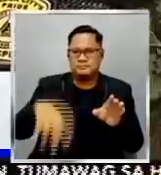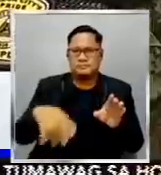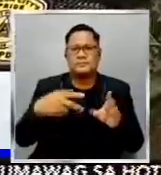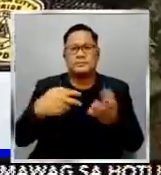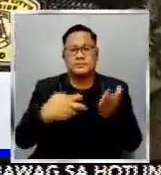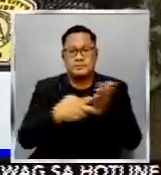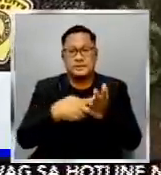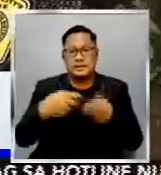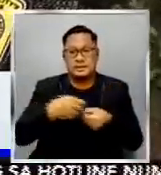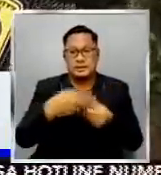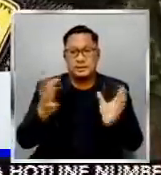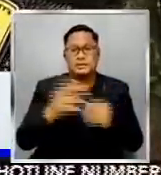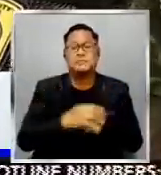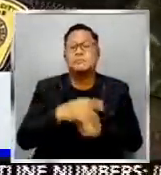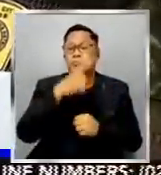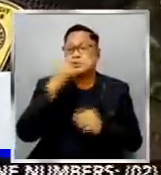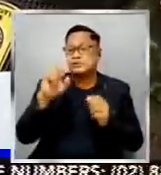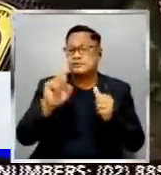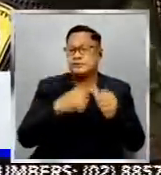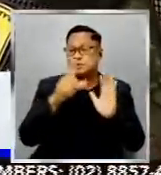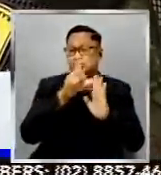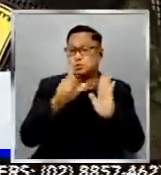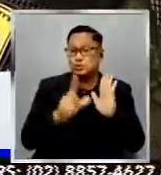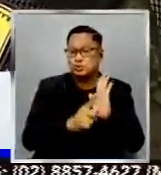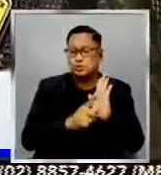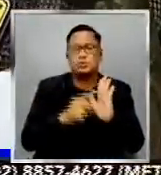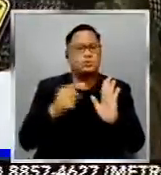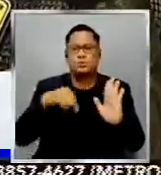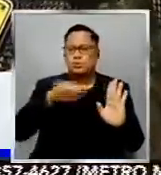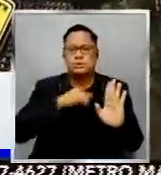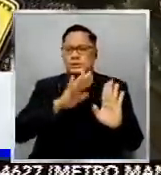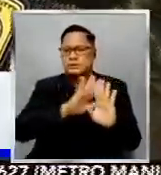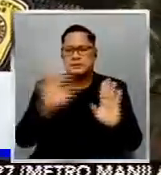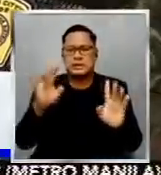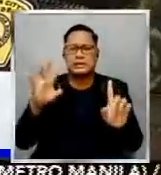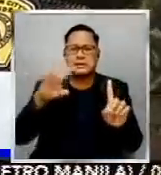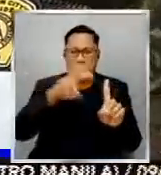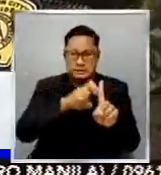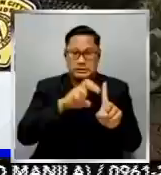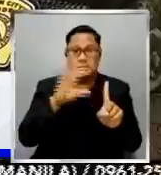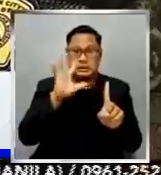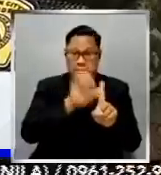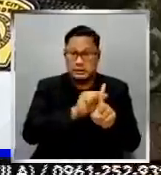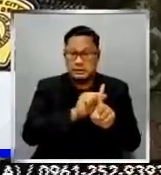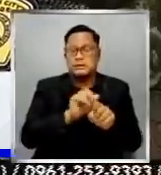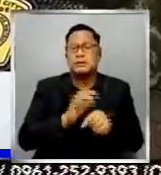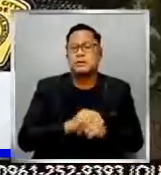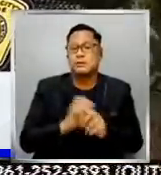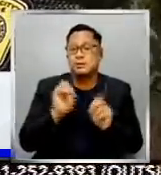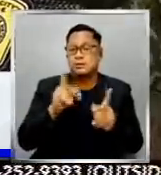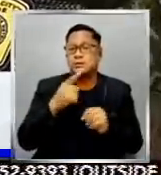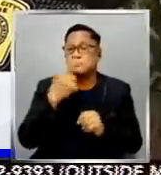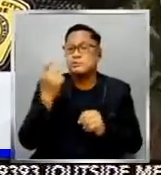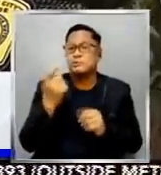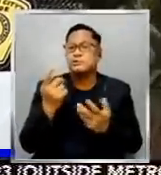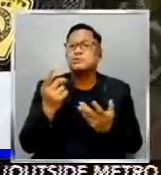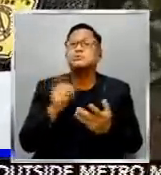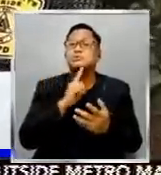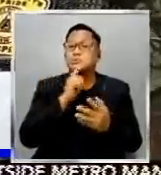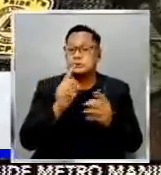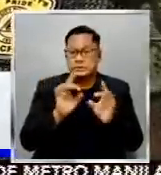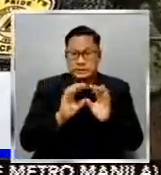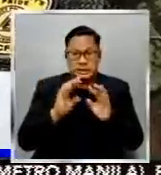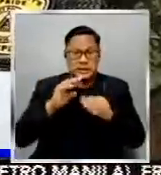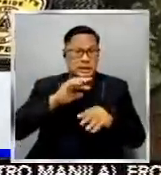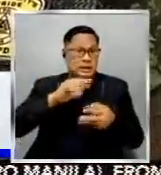ordinansa, una-una, hindi naman natin huhulihin kung wala na commit na crime. Para din po sa lahat na dahil nag-spread na po yung coronavirus po, ano,